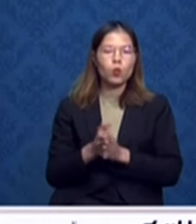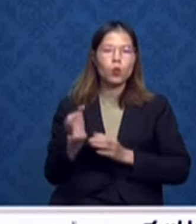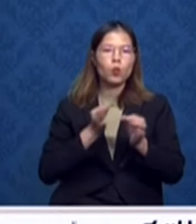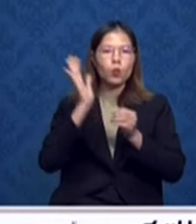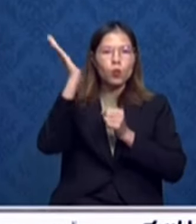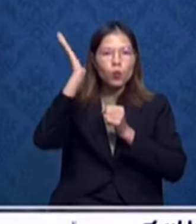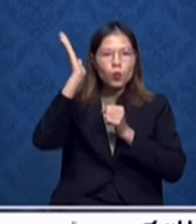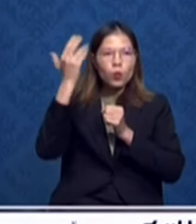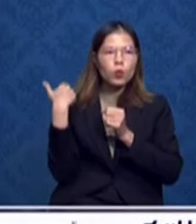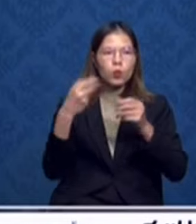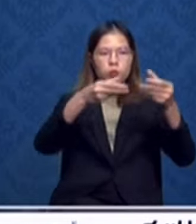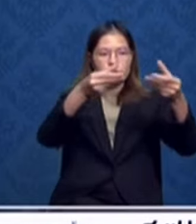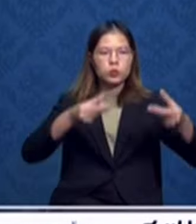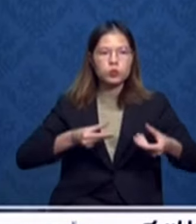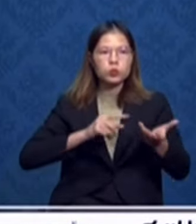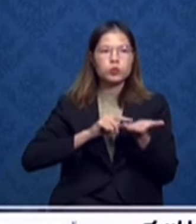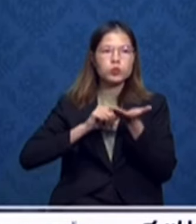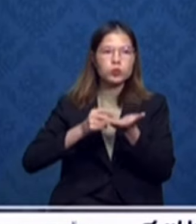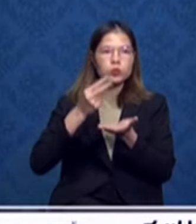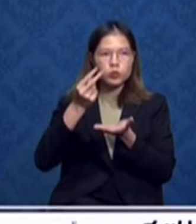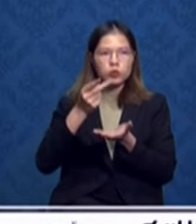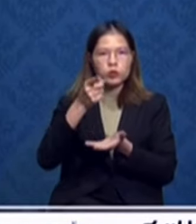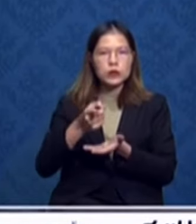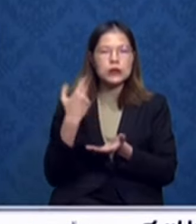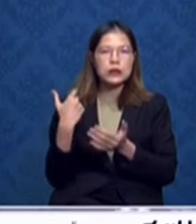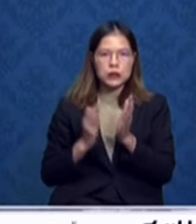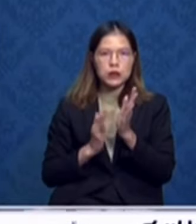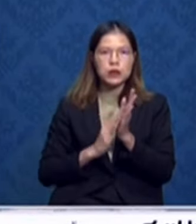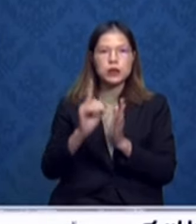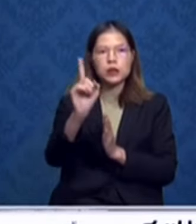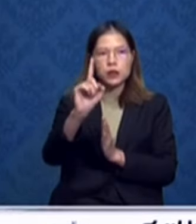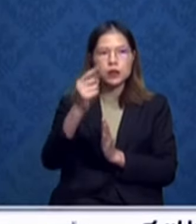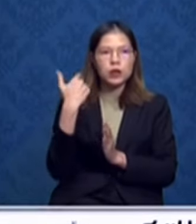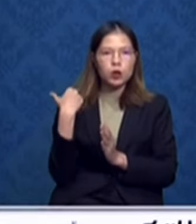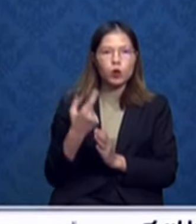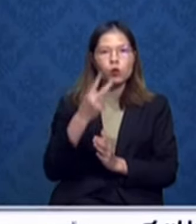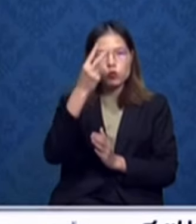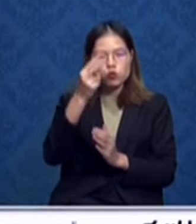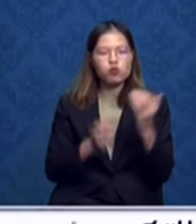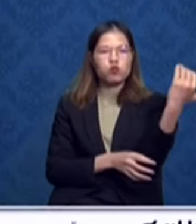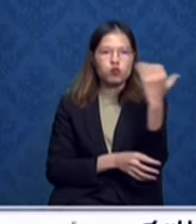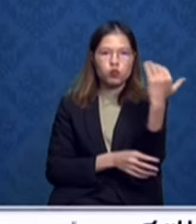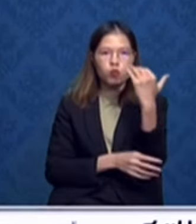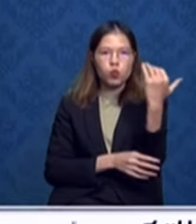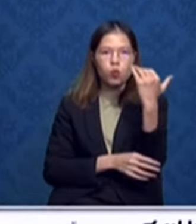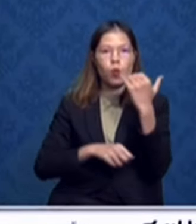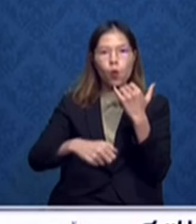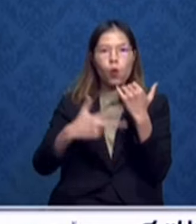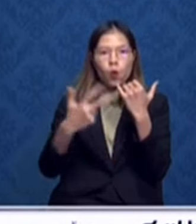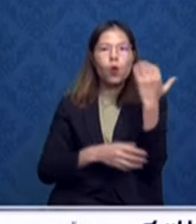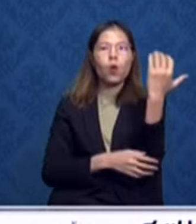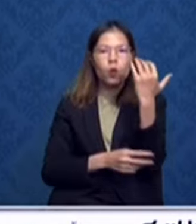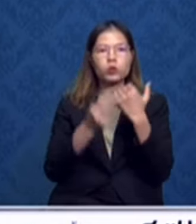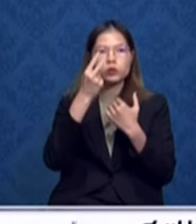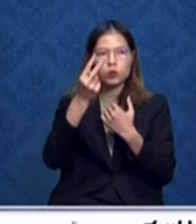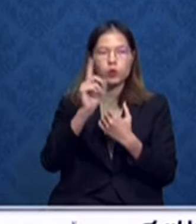ายงานเพื่อเสนอแนะแล้วก็จริงๆก็ชื่นชมนะครับเพราะว่าจริงๆผมเป็นแฟนรายการหลายรายการของไทย PBS ด้วยน